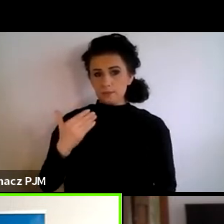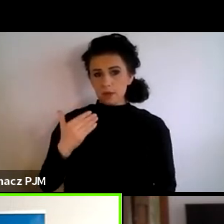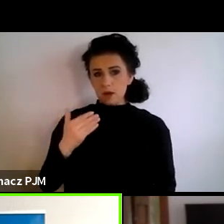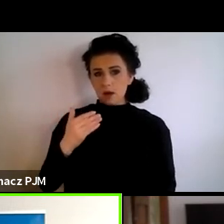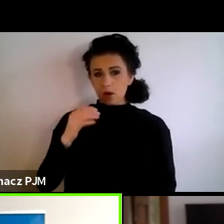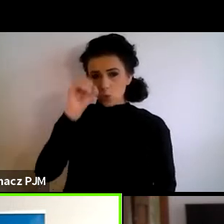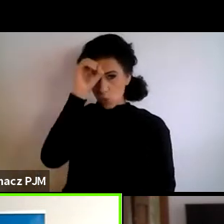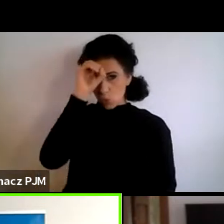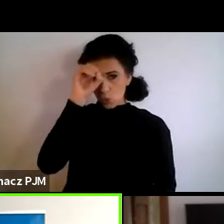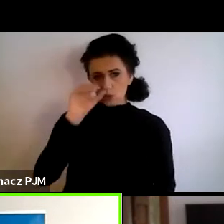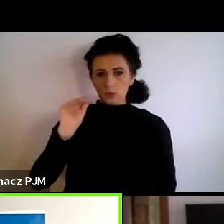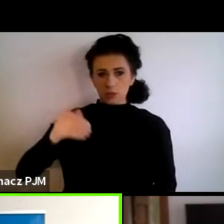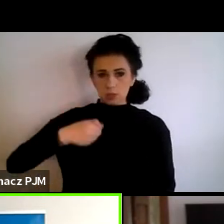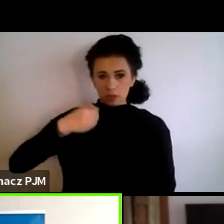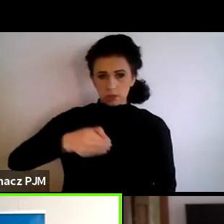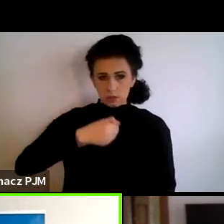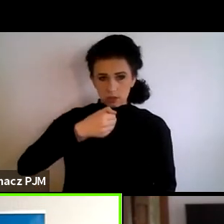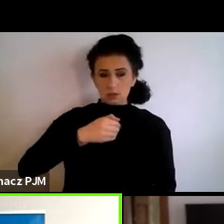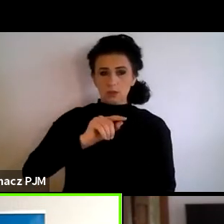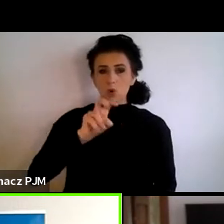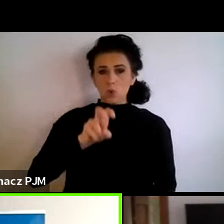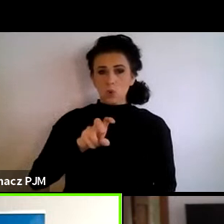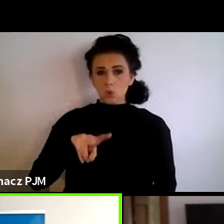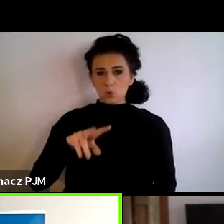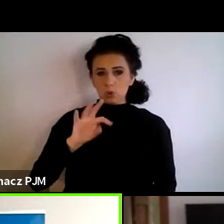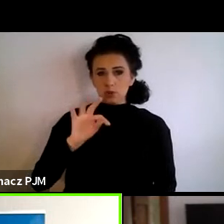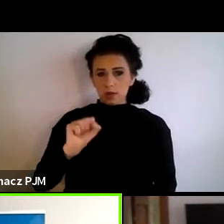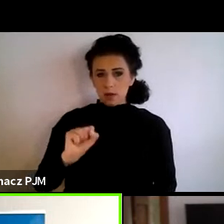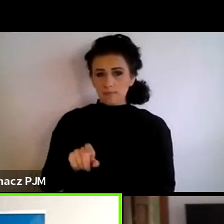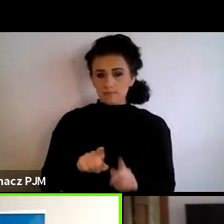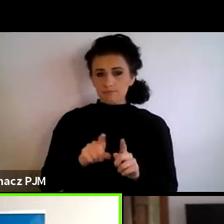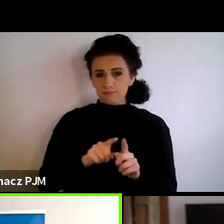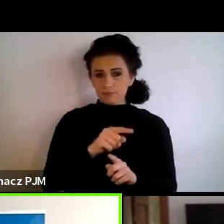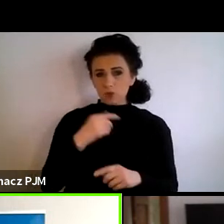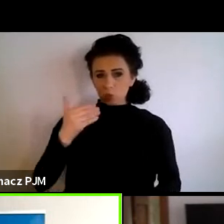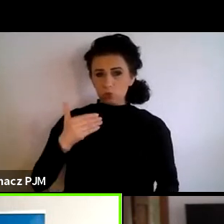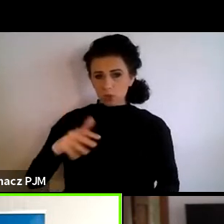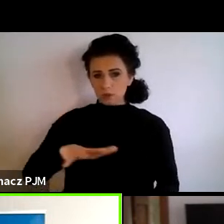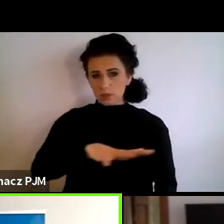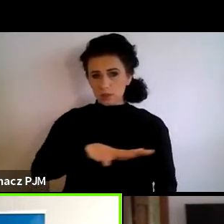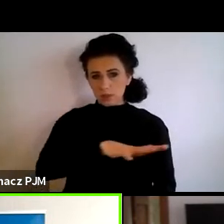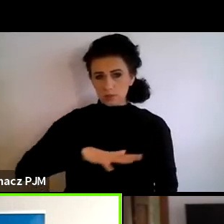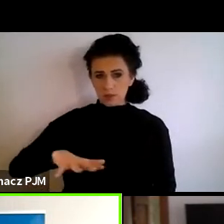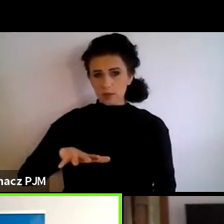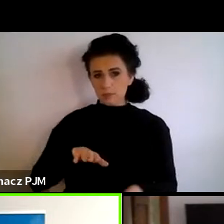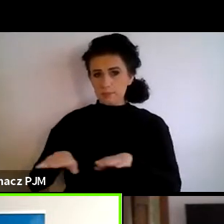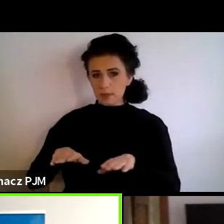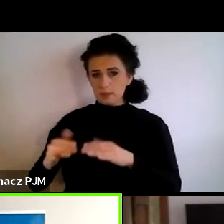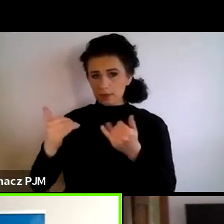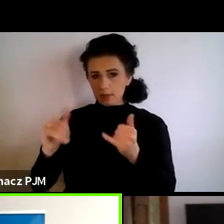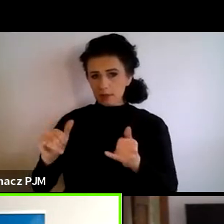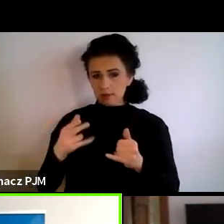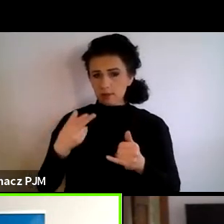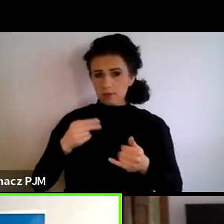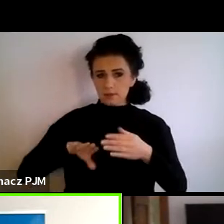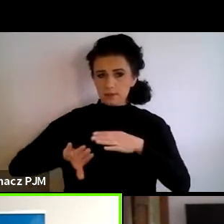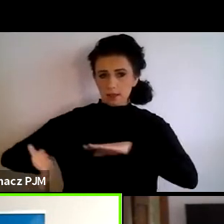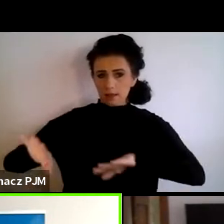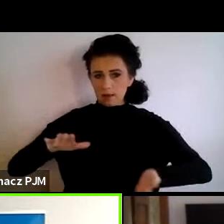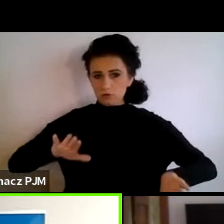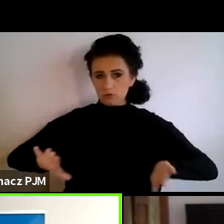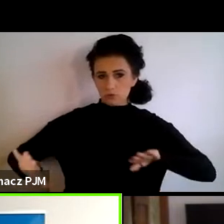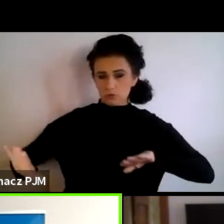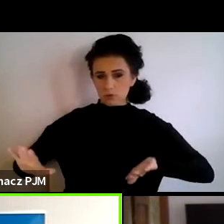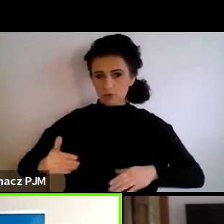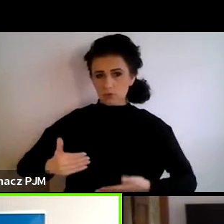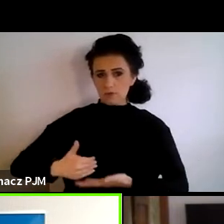terenie miasteczka studenckiego, jak i na terenie uczelni, jak i w miejscach niezależnych, czyli jest taka rotacja wsparcia na